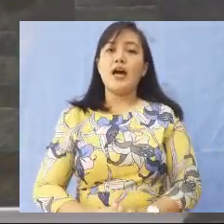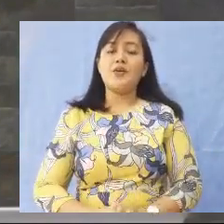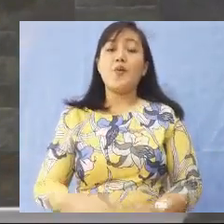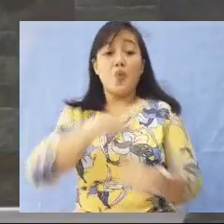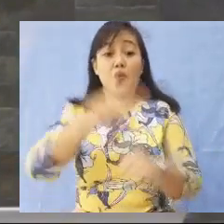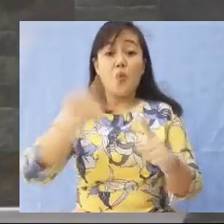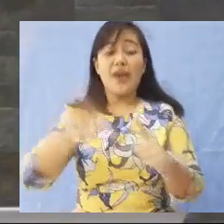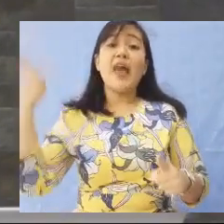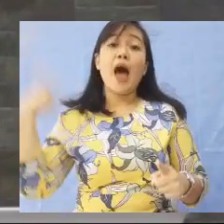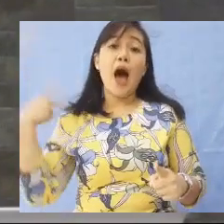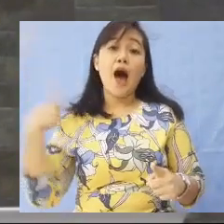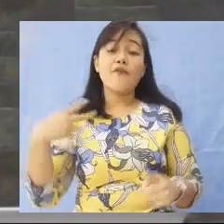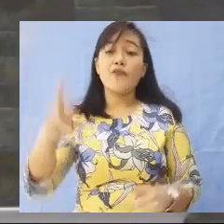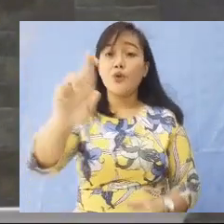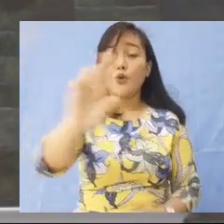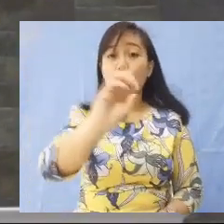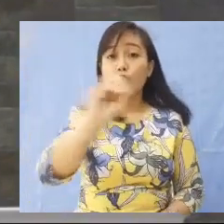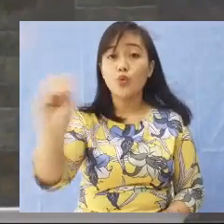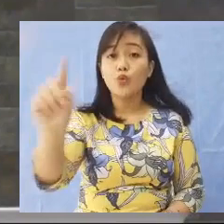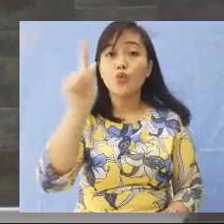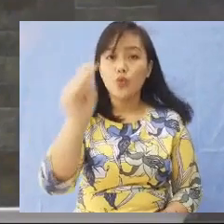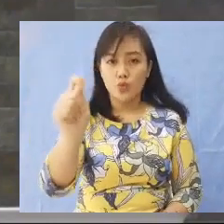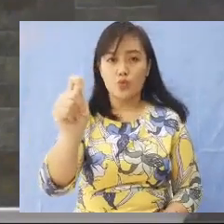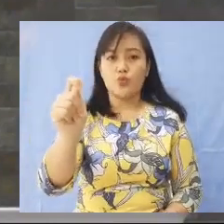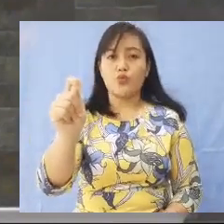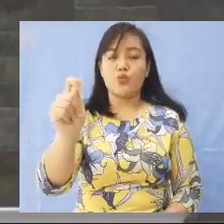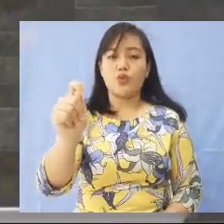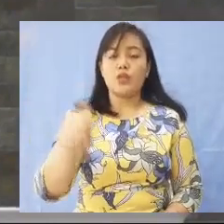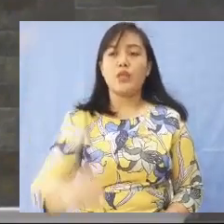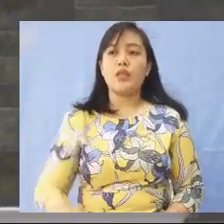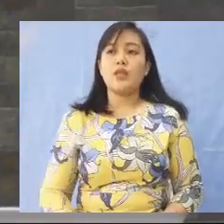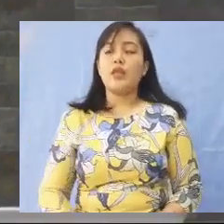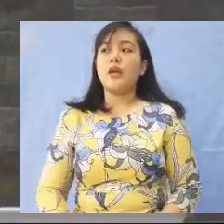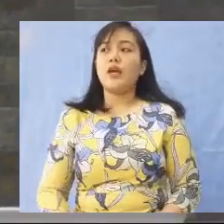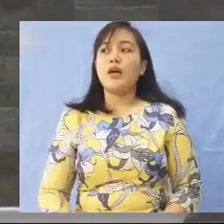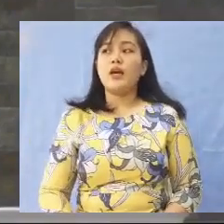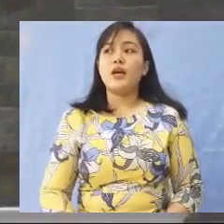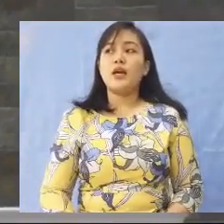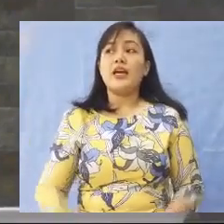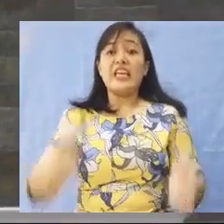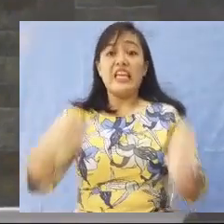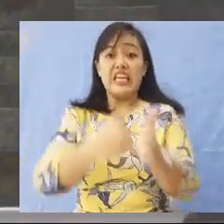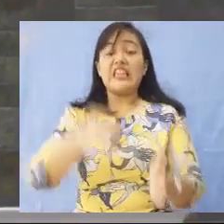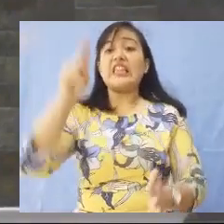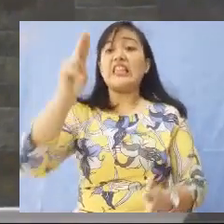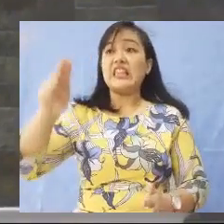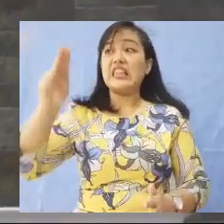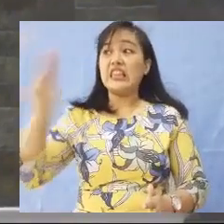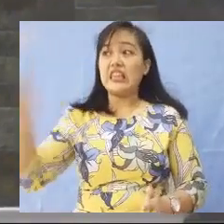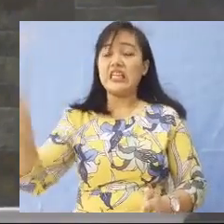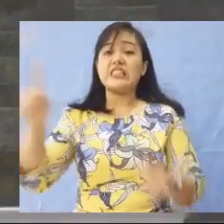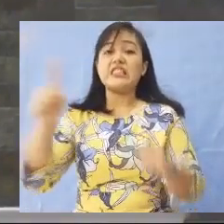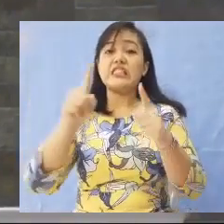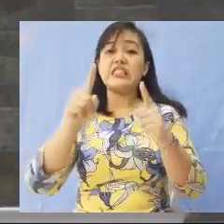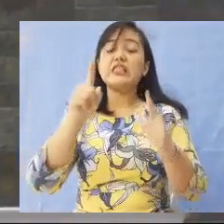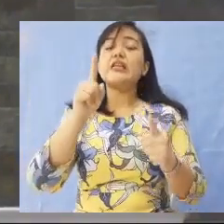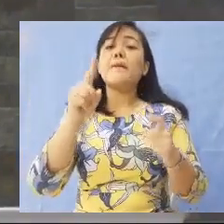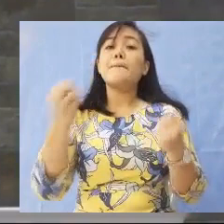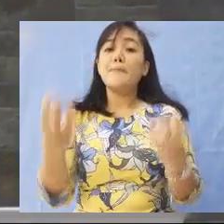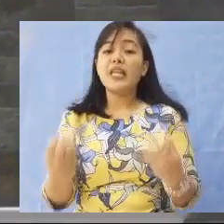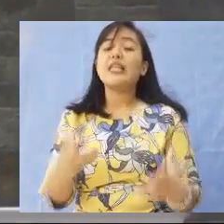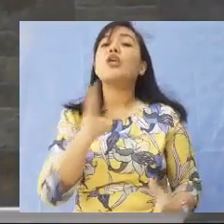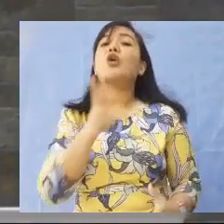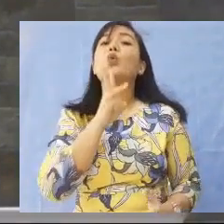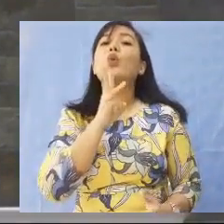sa soil, sa ground, ang kailangan lang yan ay scent of water.